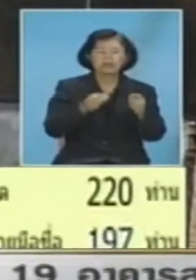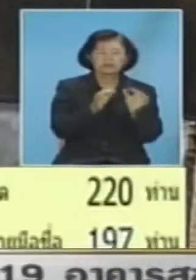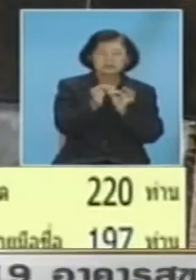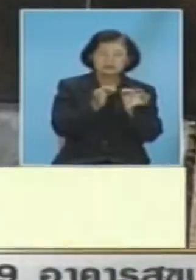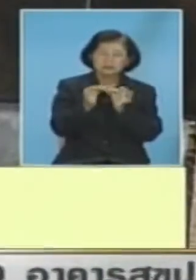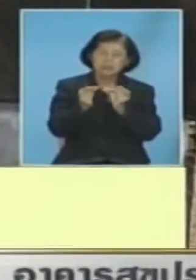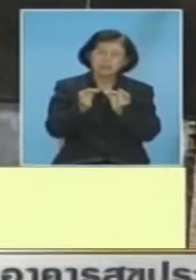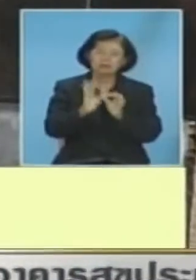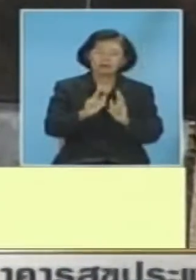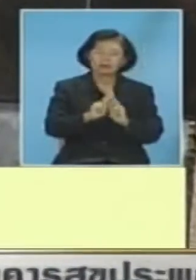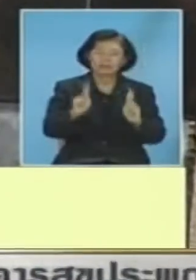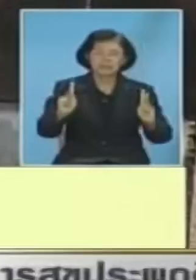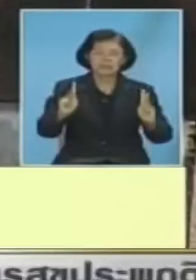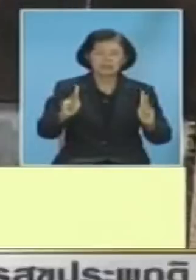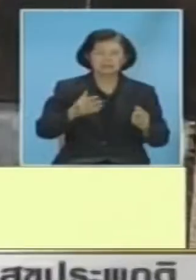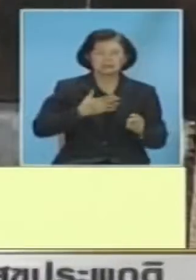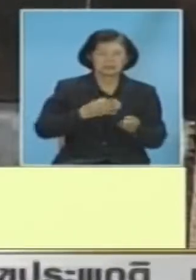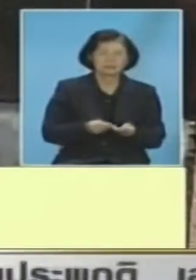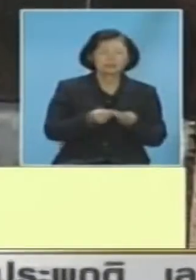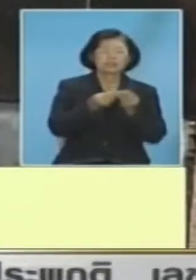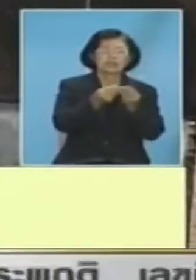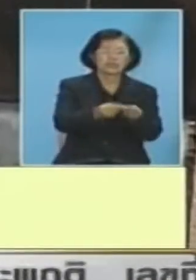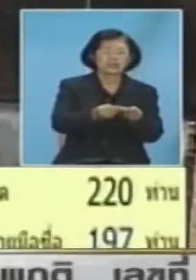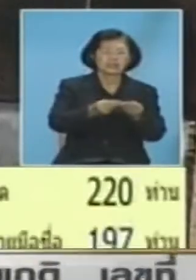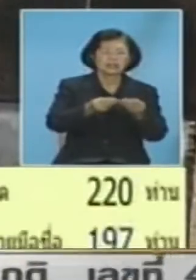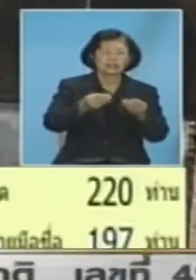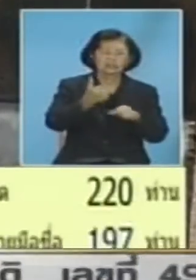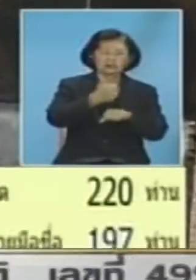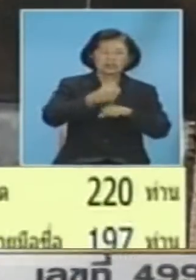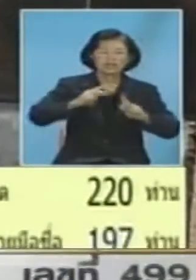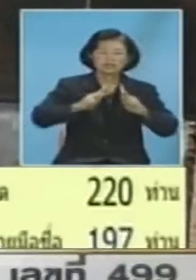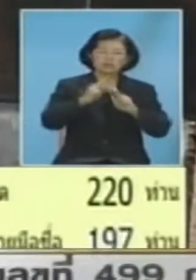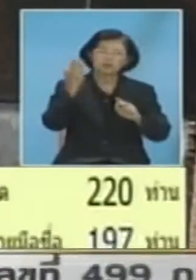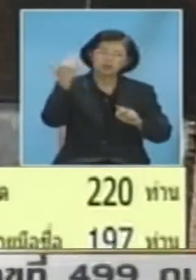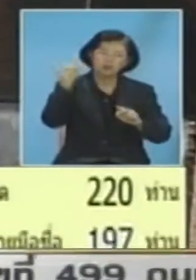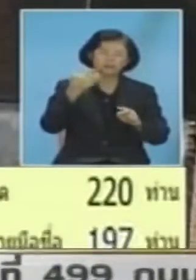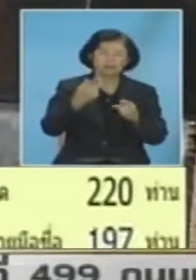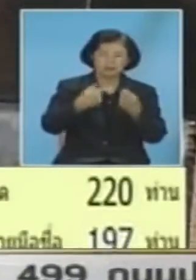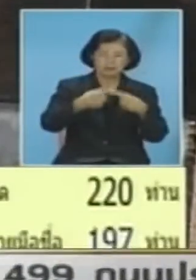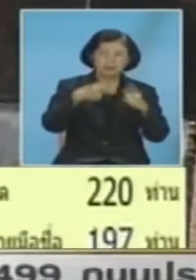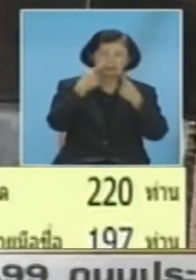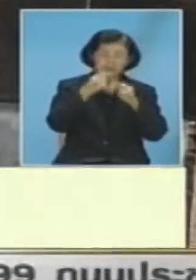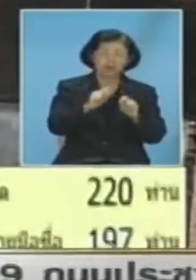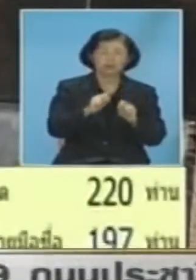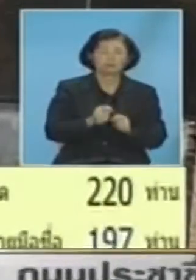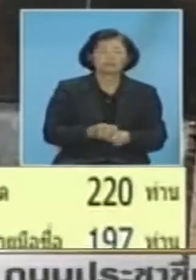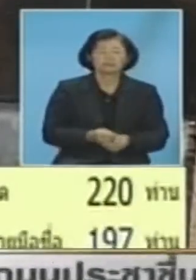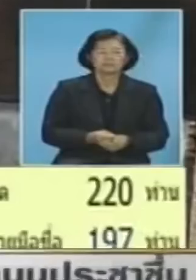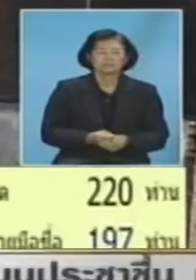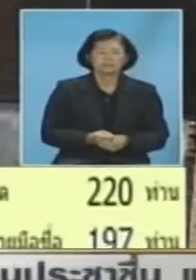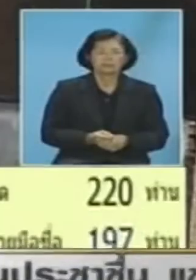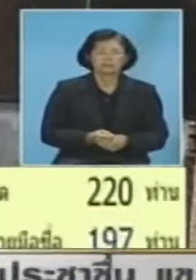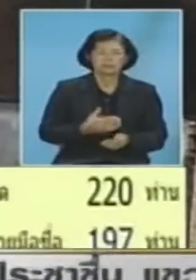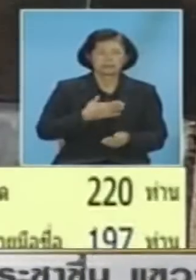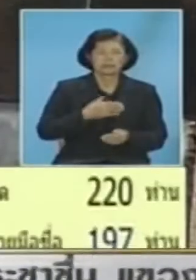รรมธิการดิฉันจึงได้มอบหมายให้อดีตรัฐมนตรีหลายท่านมาตอบคำถามตามที่มอบหมายดังกล่าวค่ะดิ